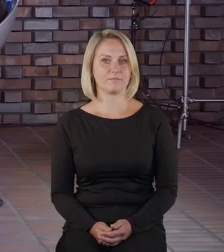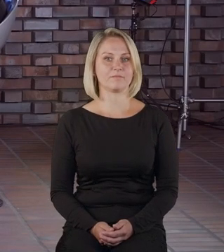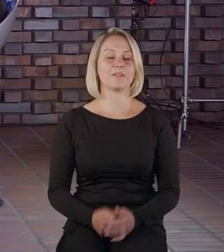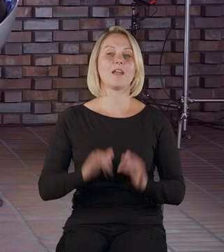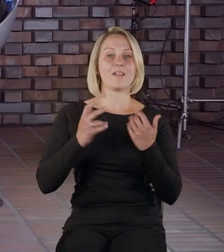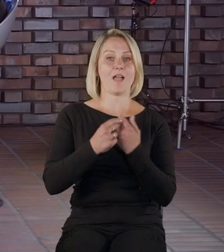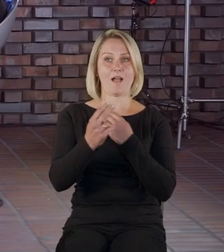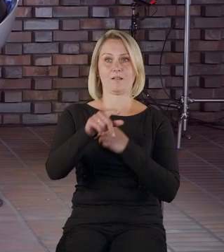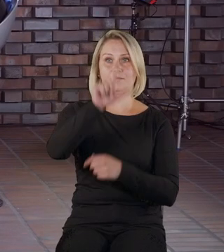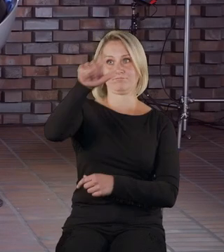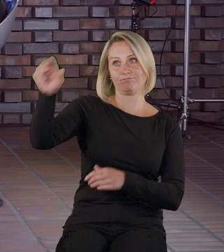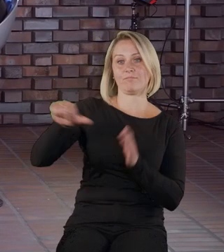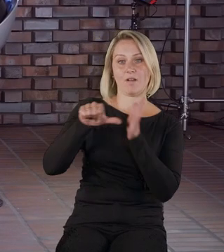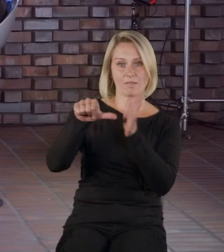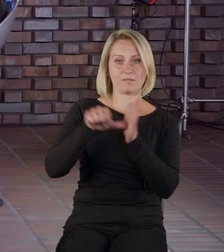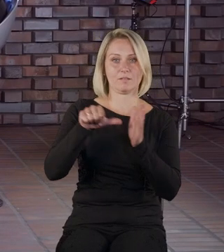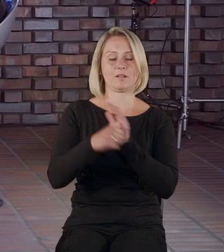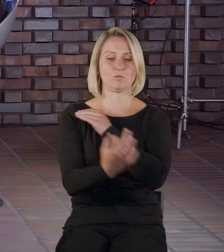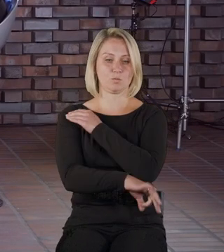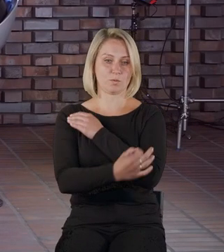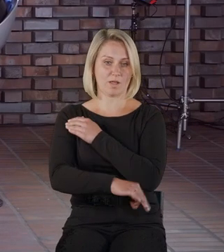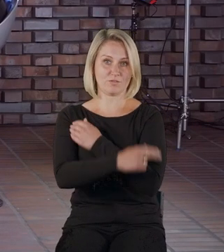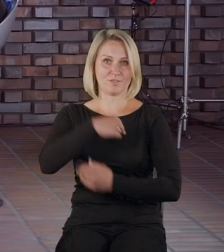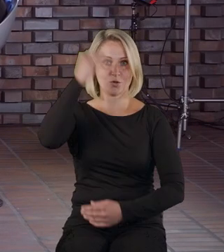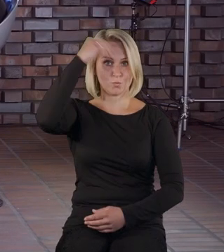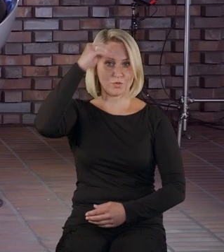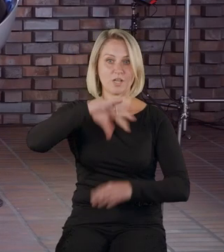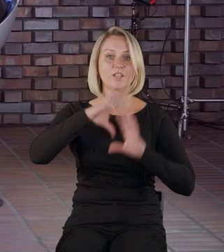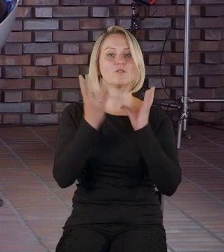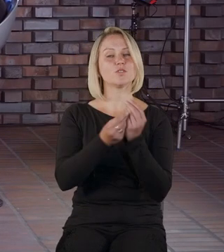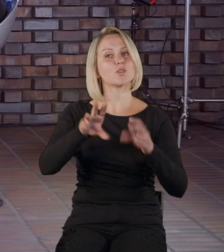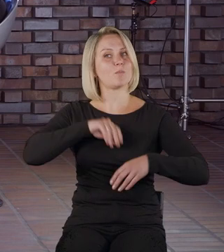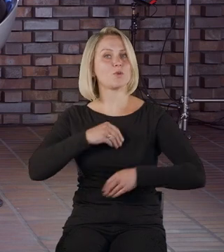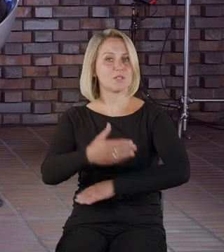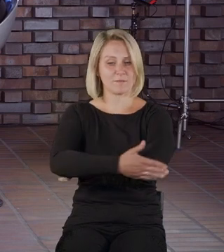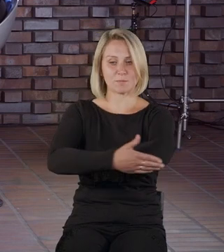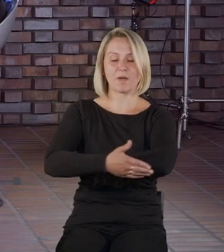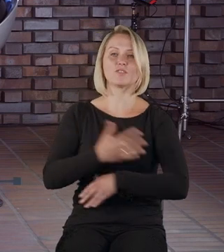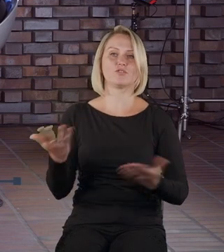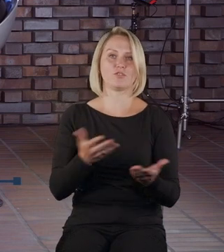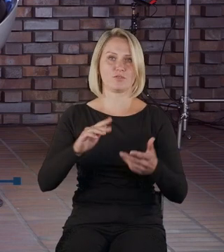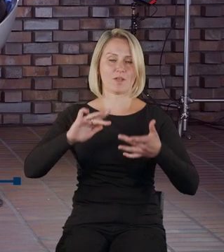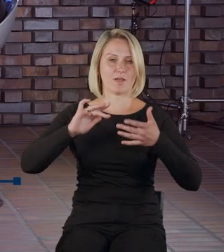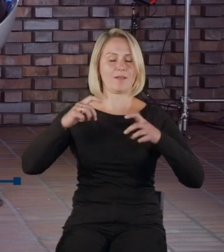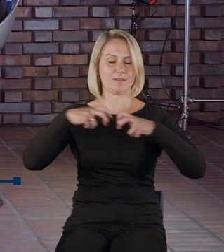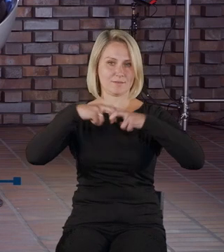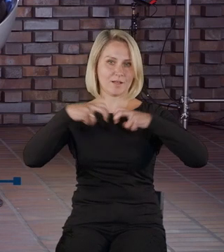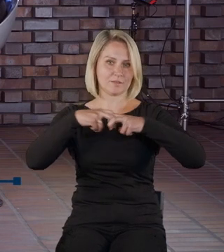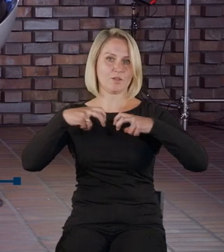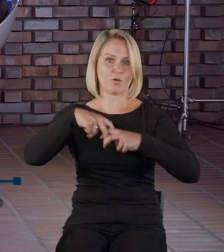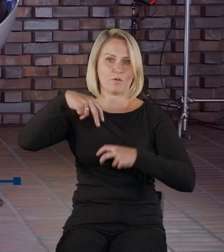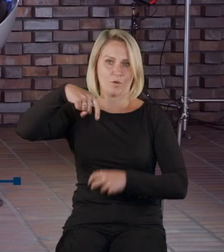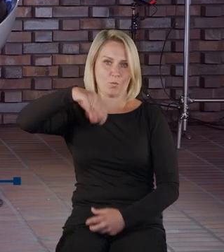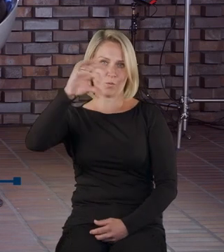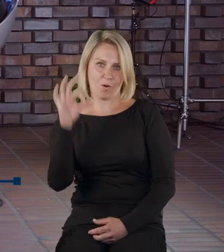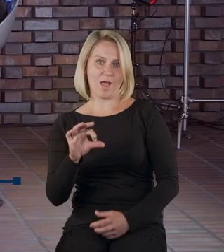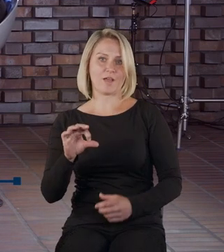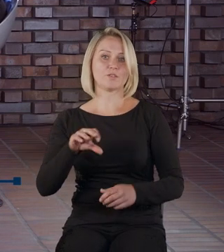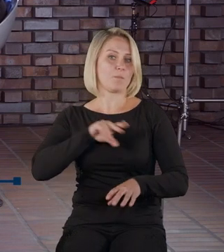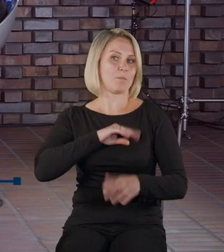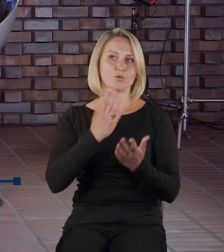Jako kandydaci i studenci naszej uczelni o wszystkich dostępnych formach wsparcia możecie przeczytać na stronie internetowej Uniwersytetu Śląskiego,